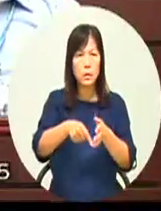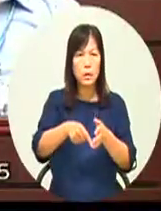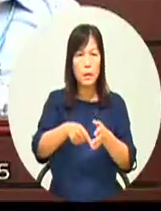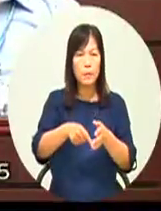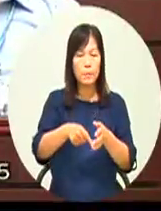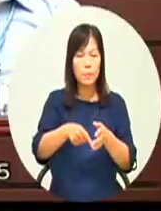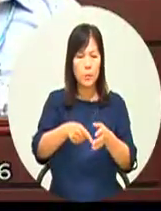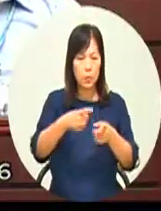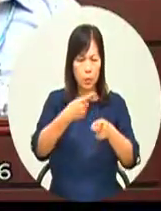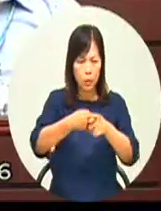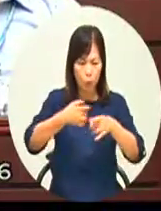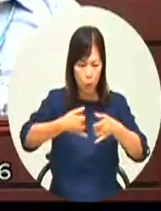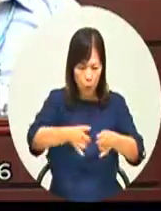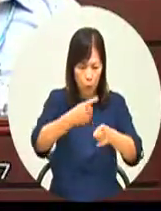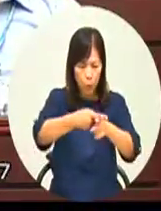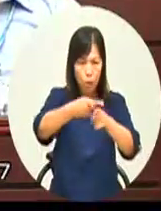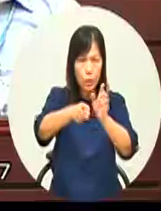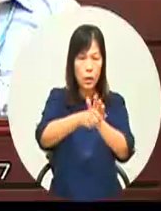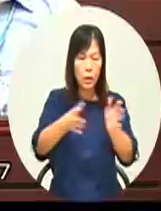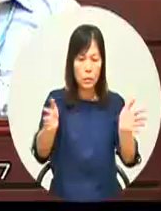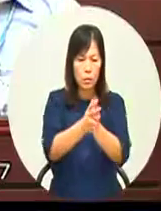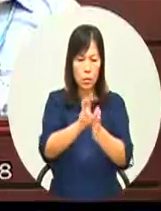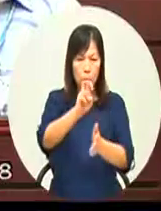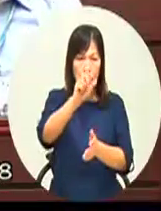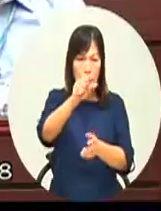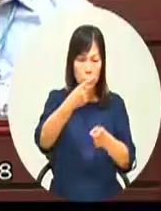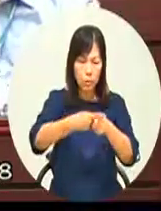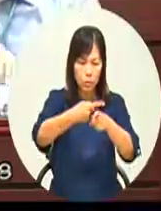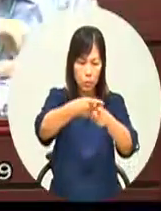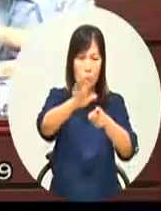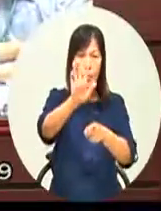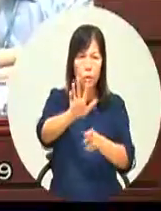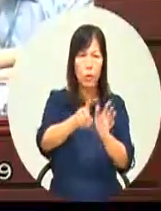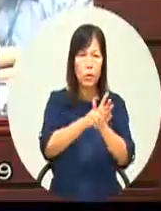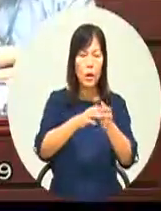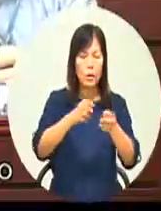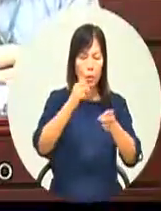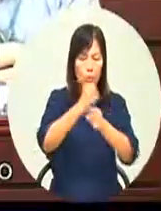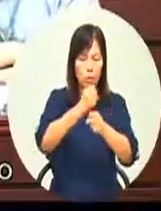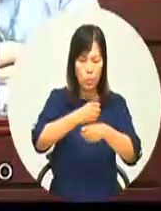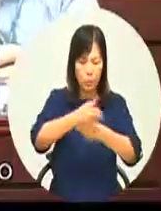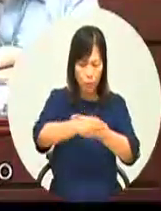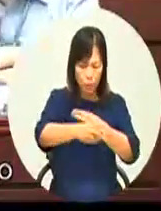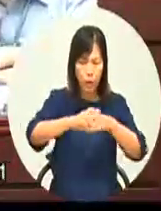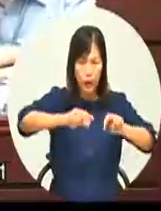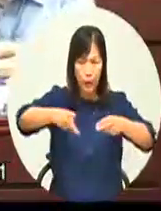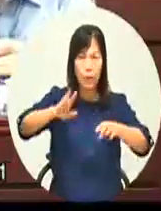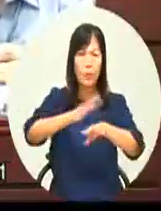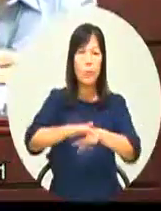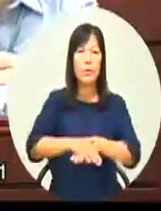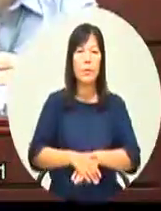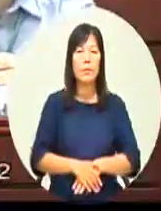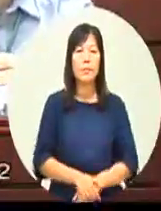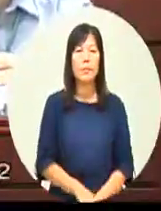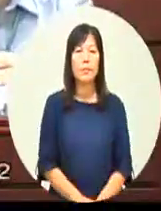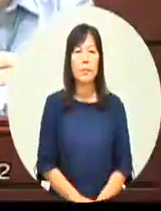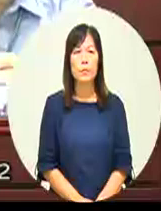肇事改善的路口，大概有25个路口会进行这个工程的改善。那其他如果说是